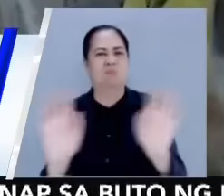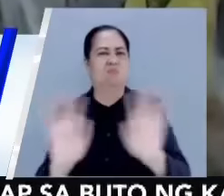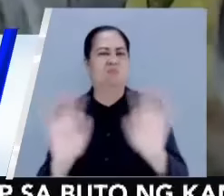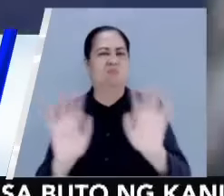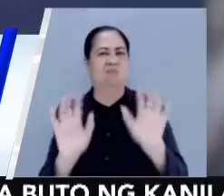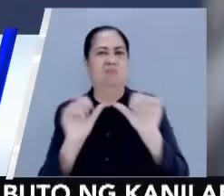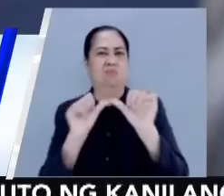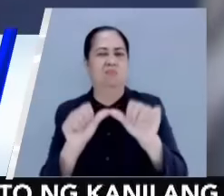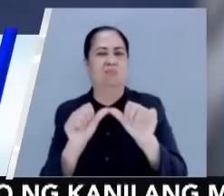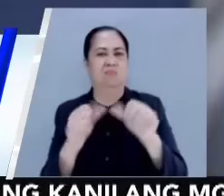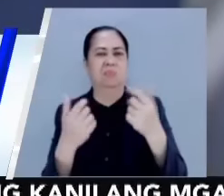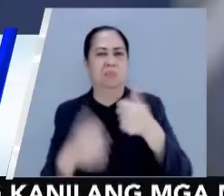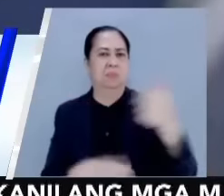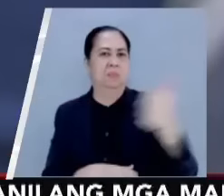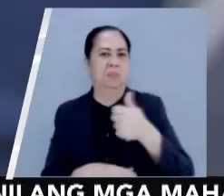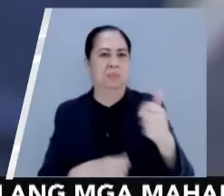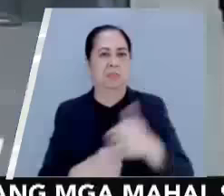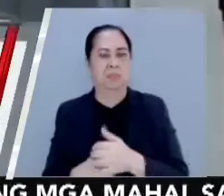lakad ngayon.